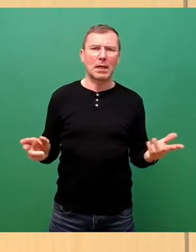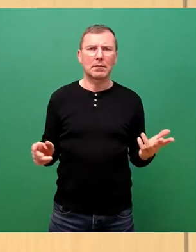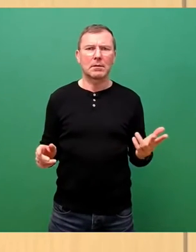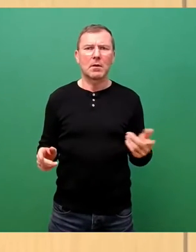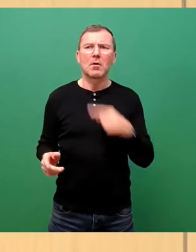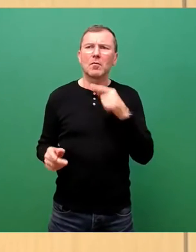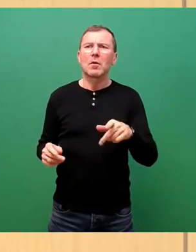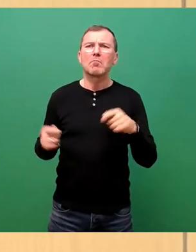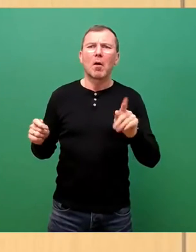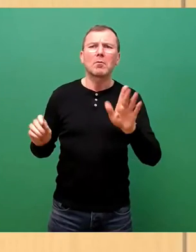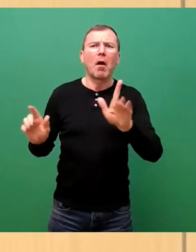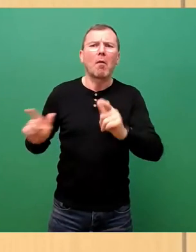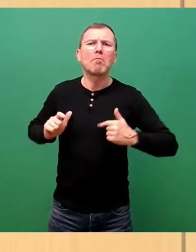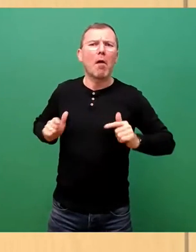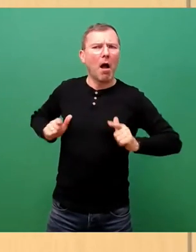Seiten der Bauträger.